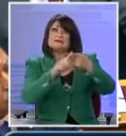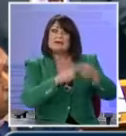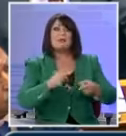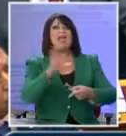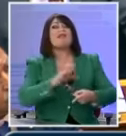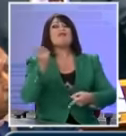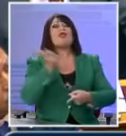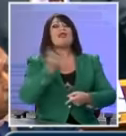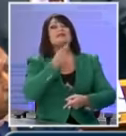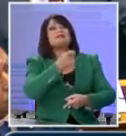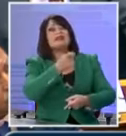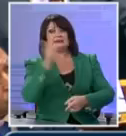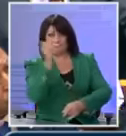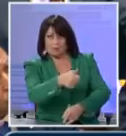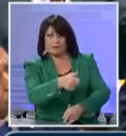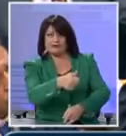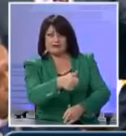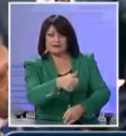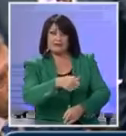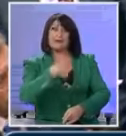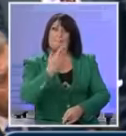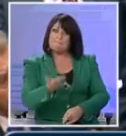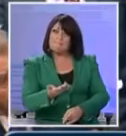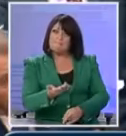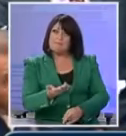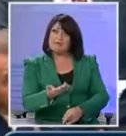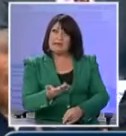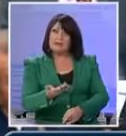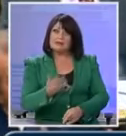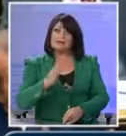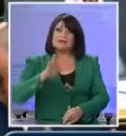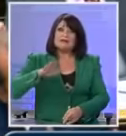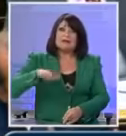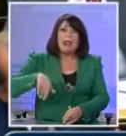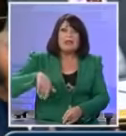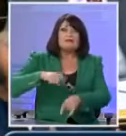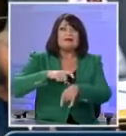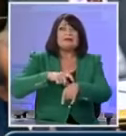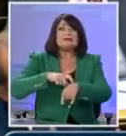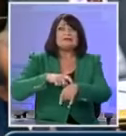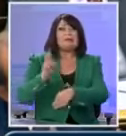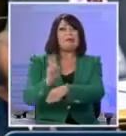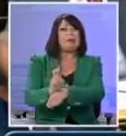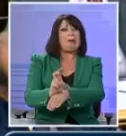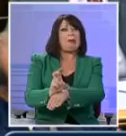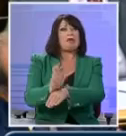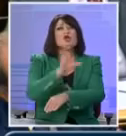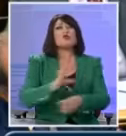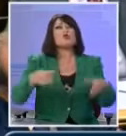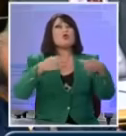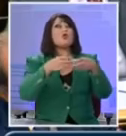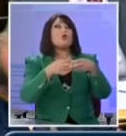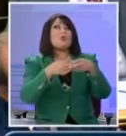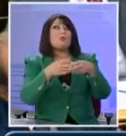δανειστές αυτά τα κάνετε μόνοι σας και παίρνετε τις ουρές οι οποίες υπάρχουν από το eurogroup τις οποίες αφήσατε και δεν μας τις λέτε